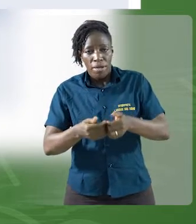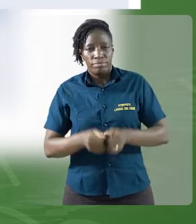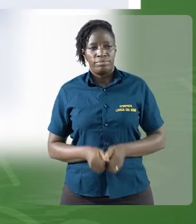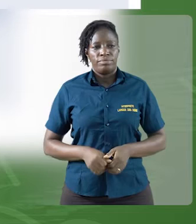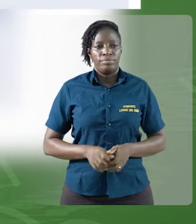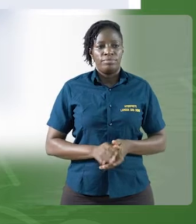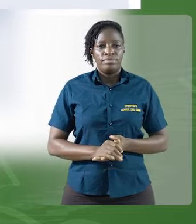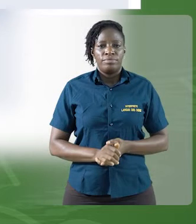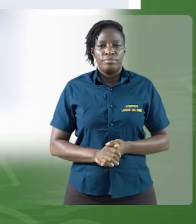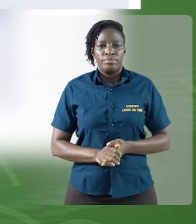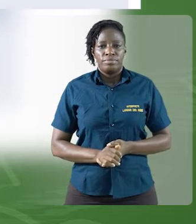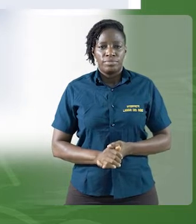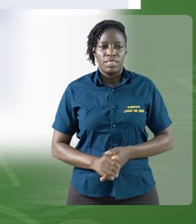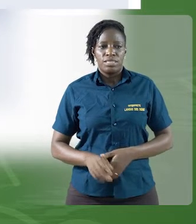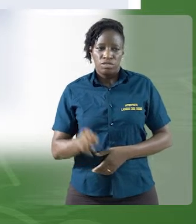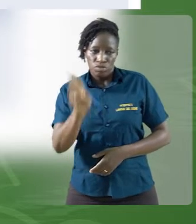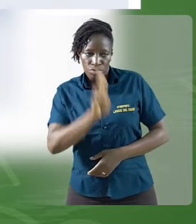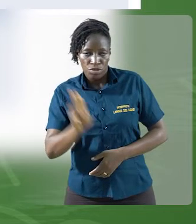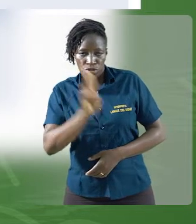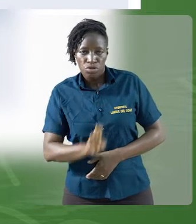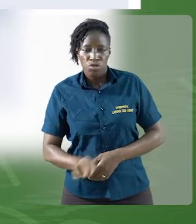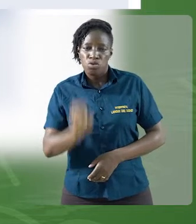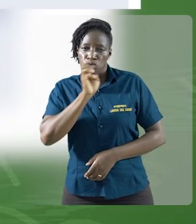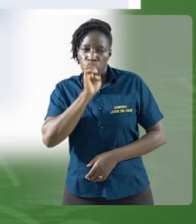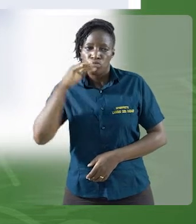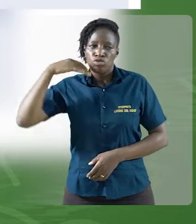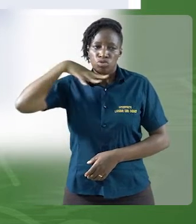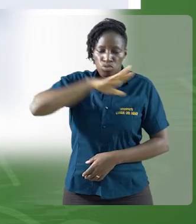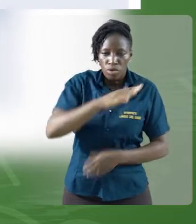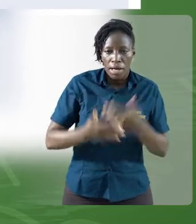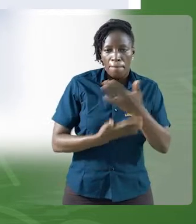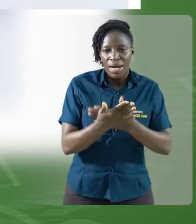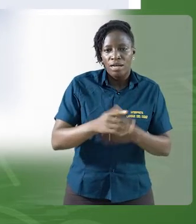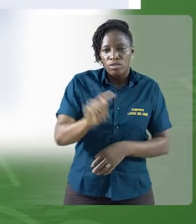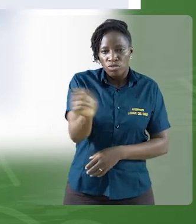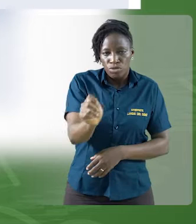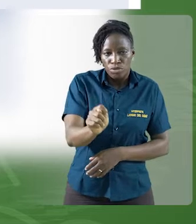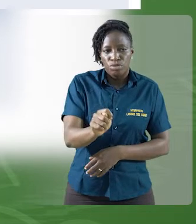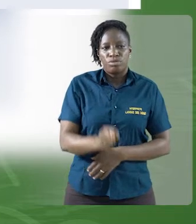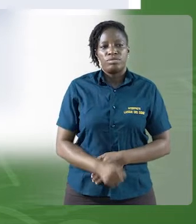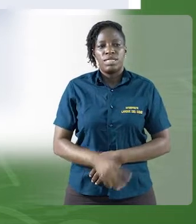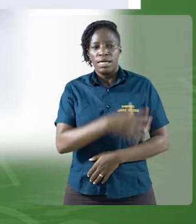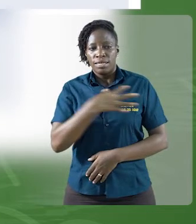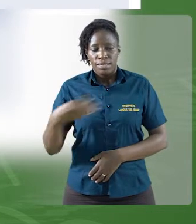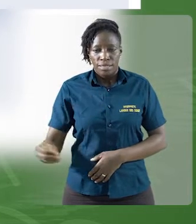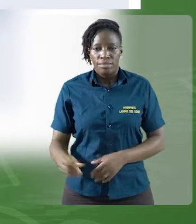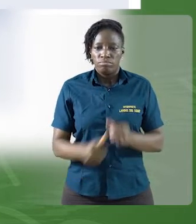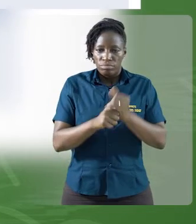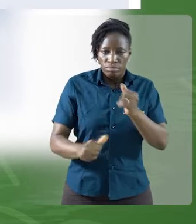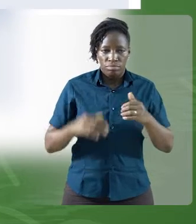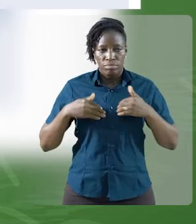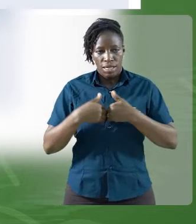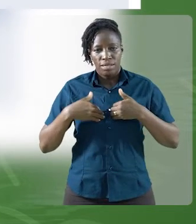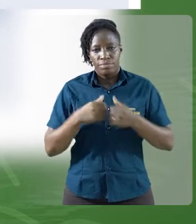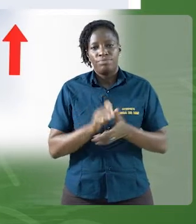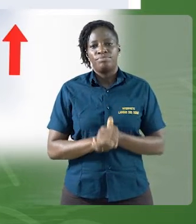contamination est le contact avec de l'eau souillée par les urines, les selles d'animaux.